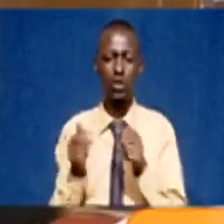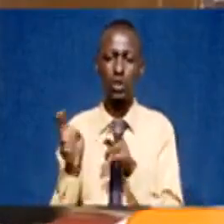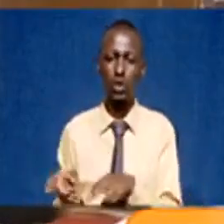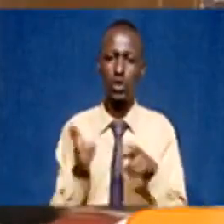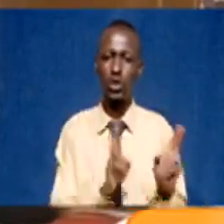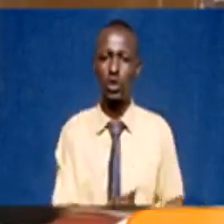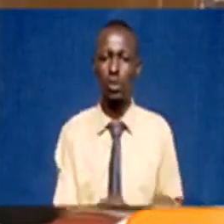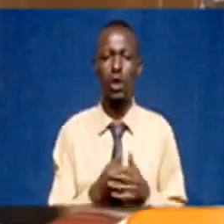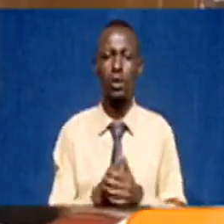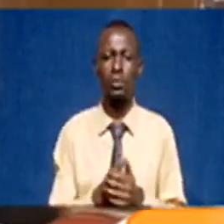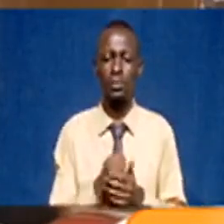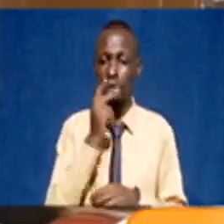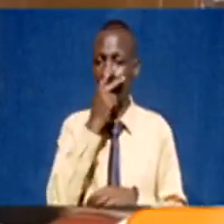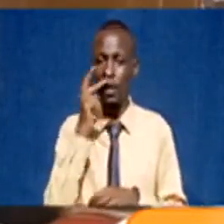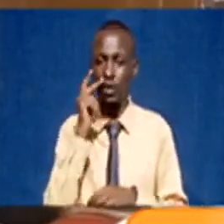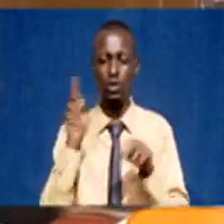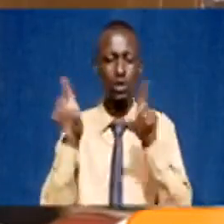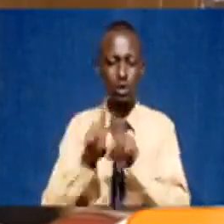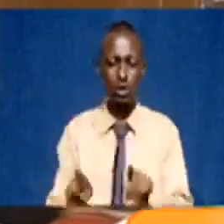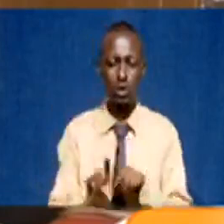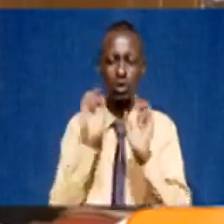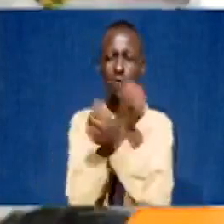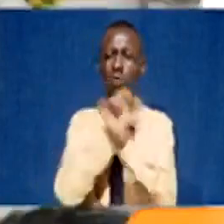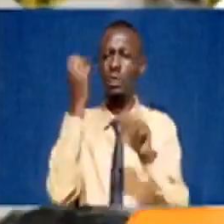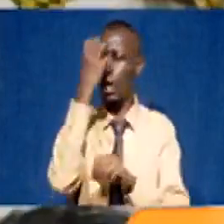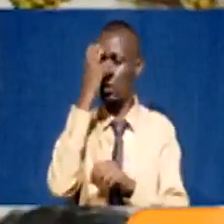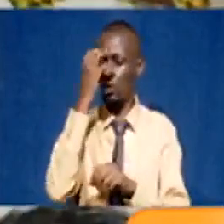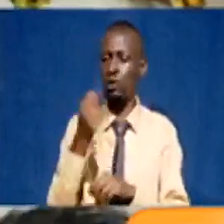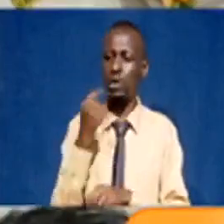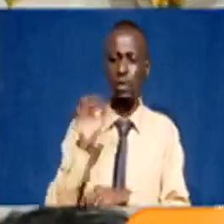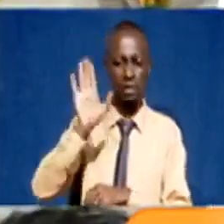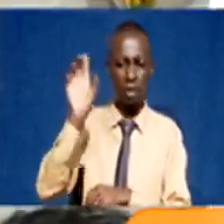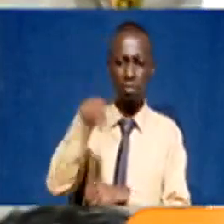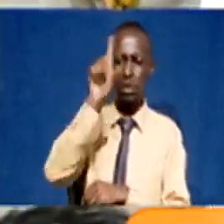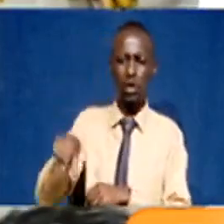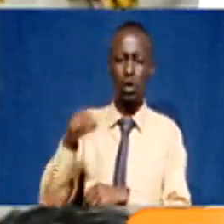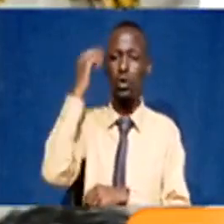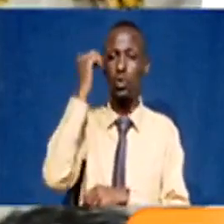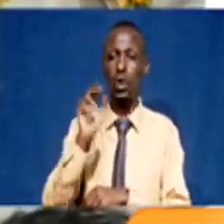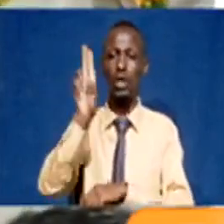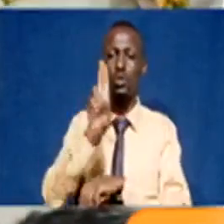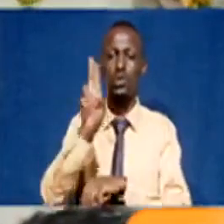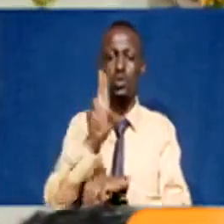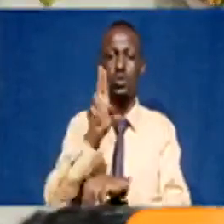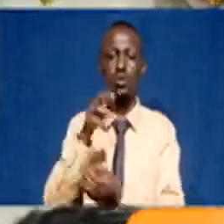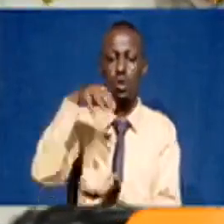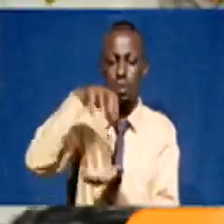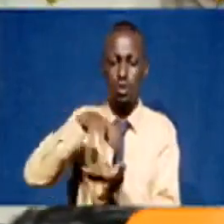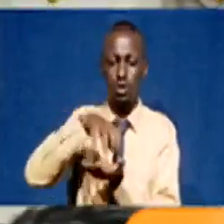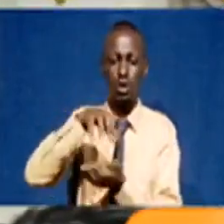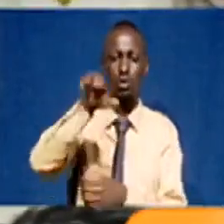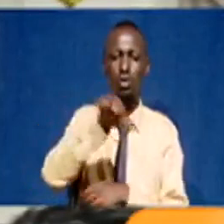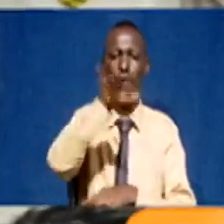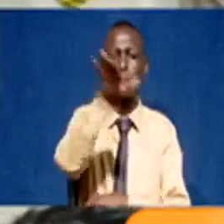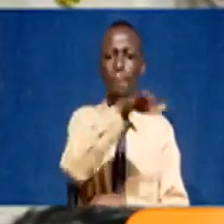vile, kinara huyo alimnyoshia kidole cha lawama Rais William Ruto kwa kutumia wadhifa wake kukandamiza uhuru wa bunge, akitoa mfano